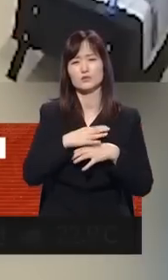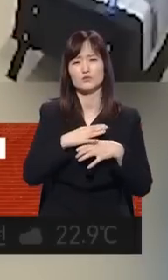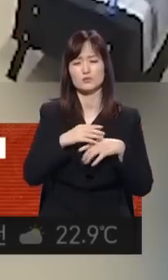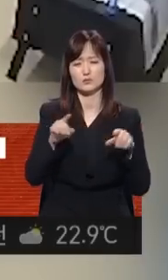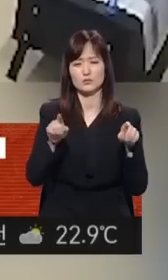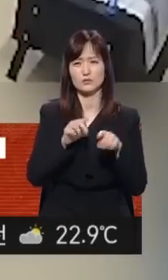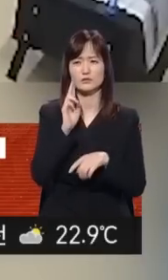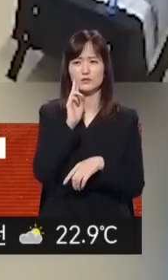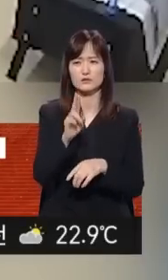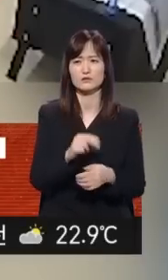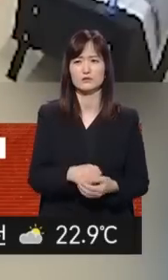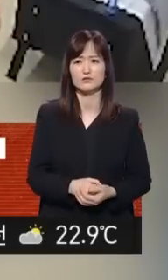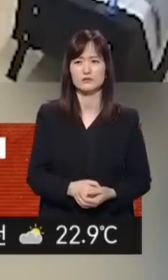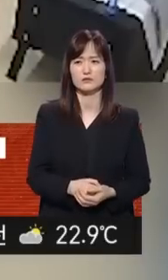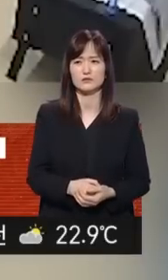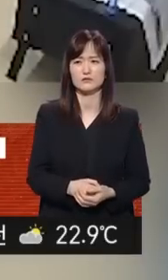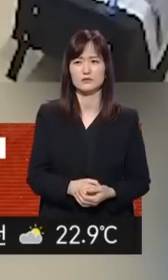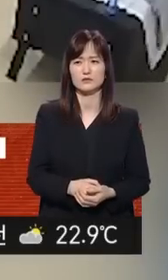없는 공포였다